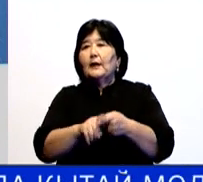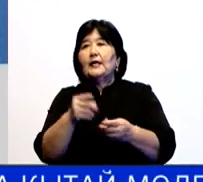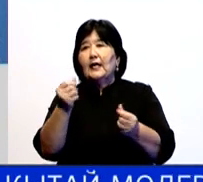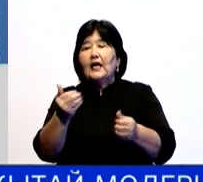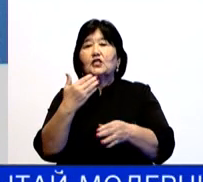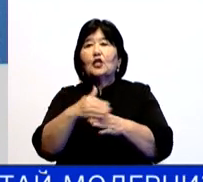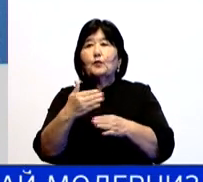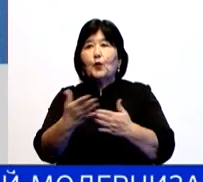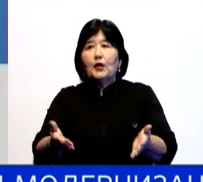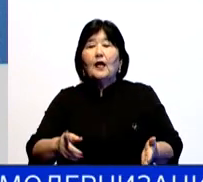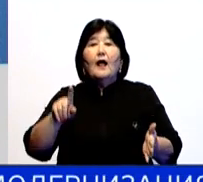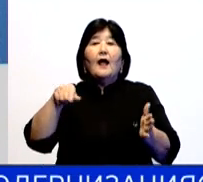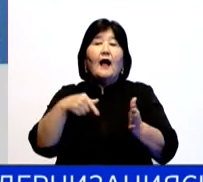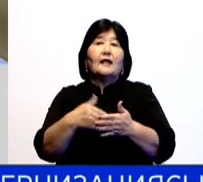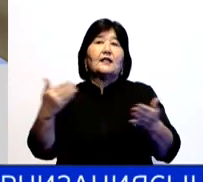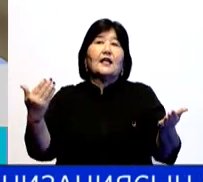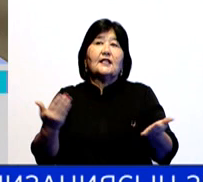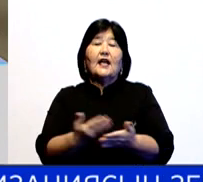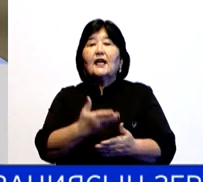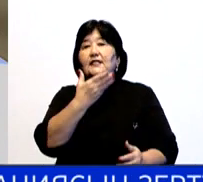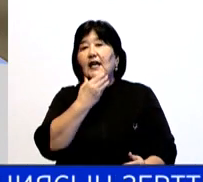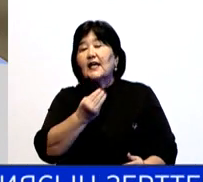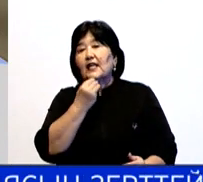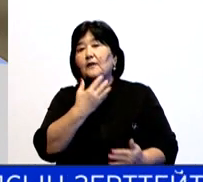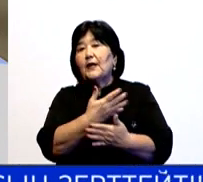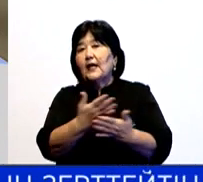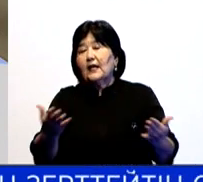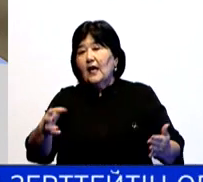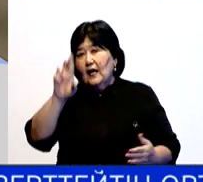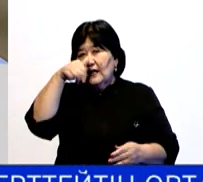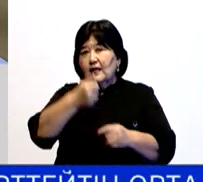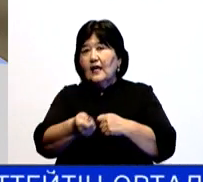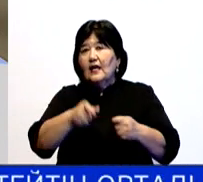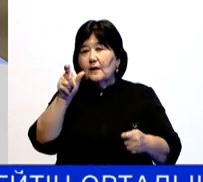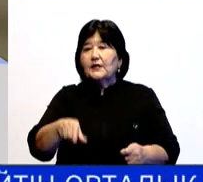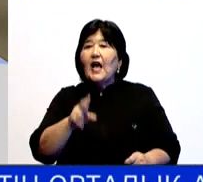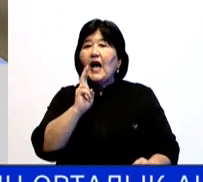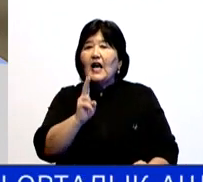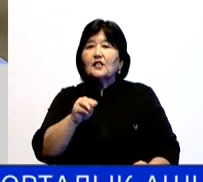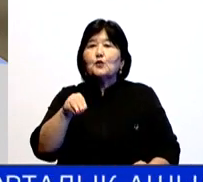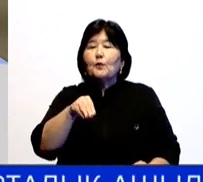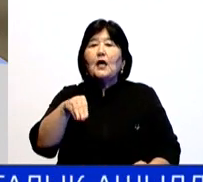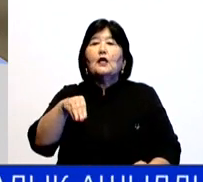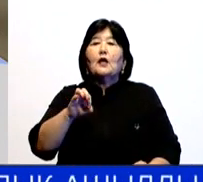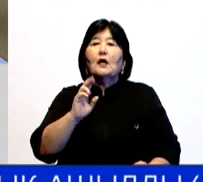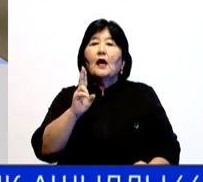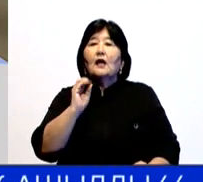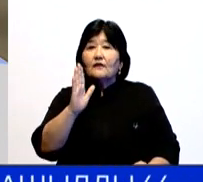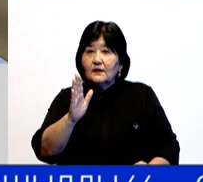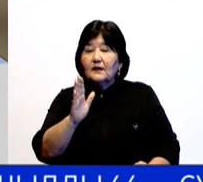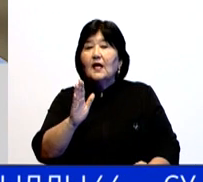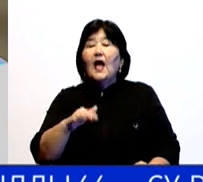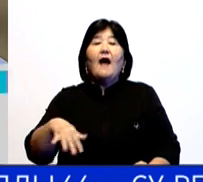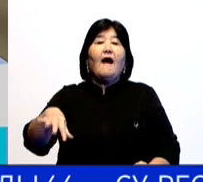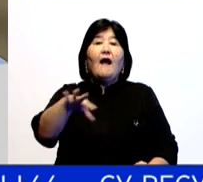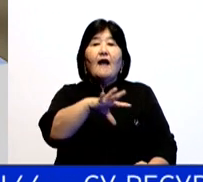бөлінуде. Қаланың жаңаша кейіптегі келбетіне ел президенті Қасым-Жомарт Кемелұлы да